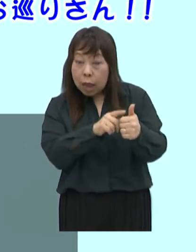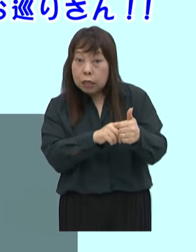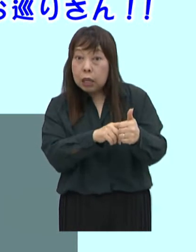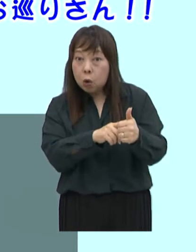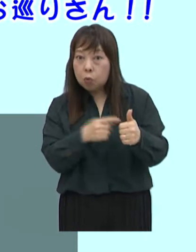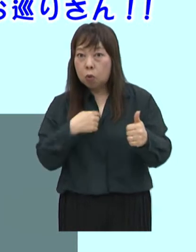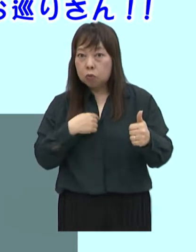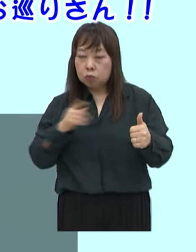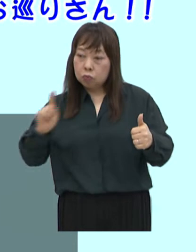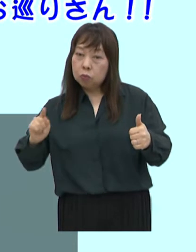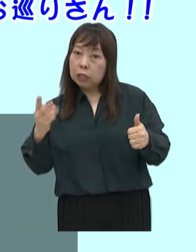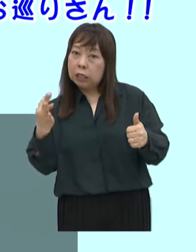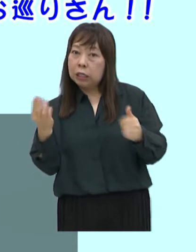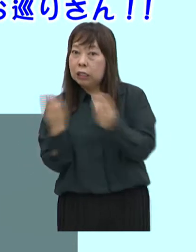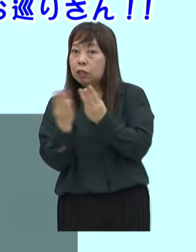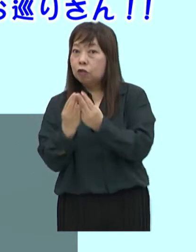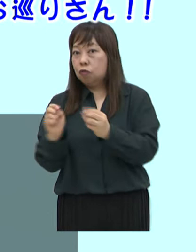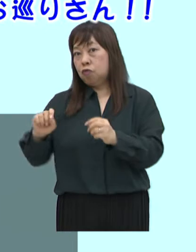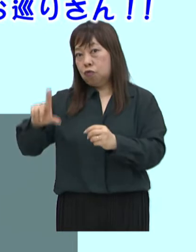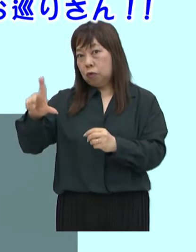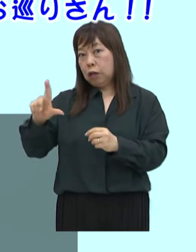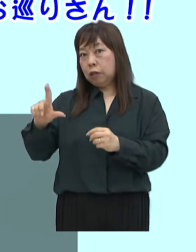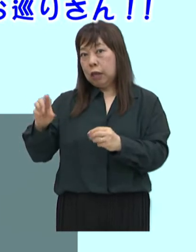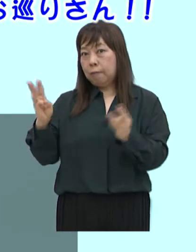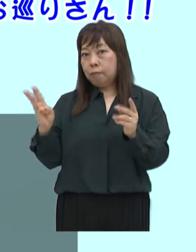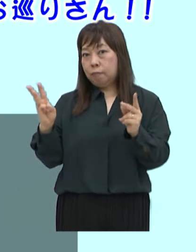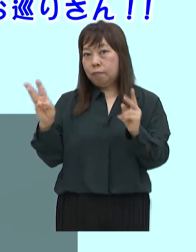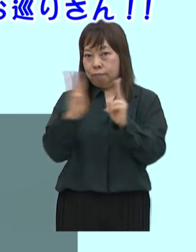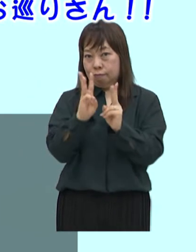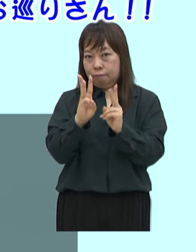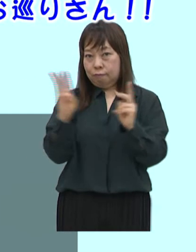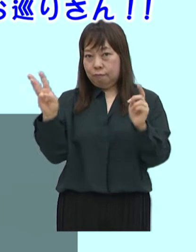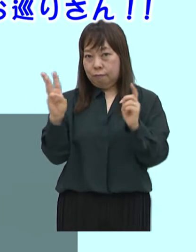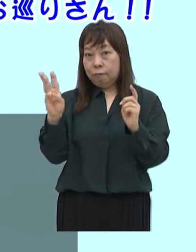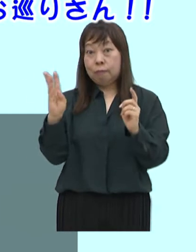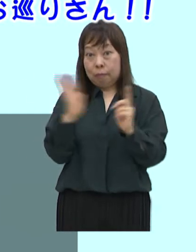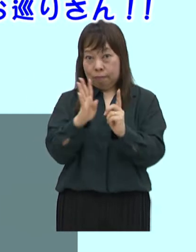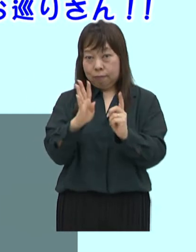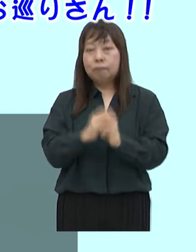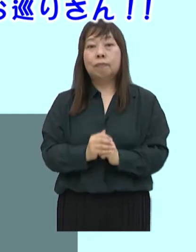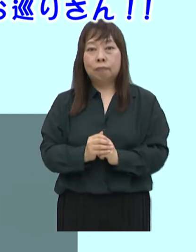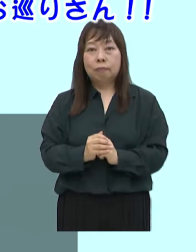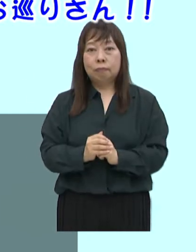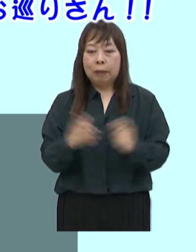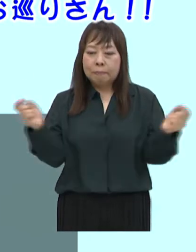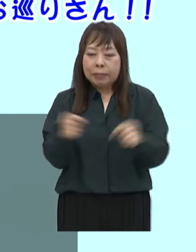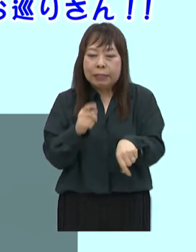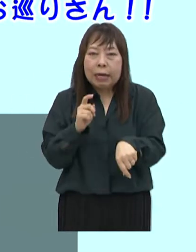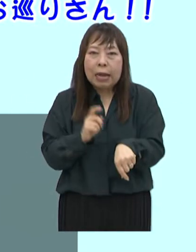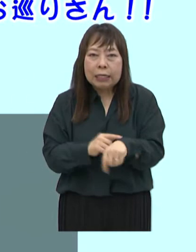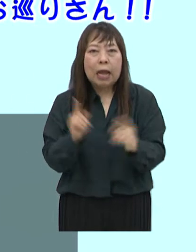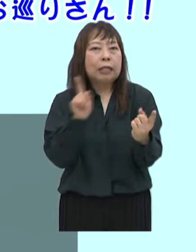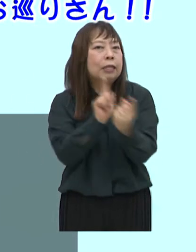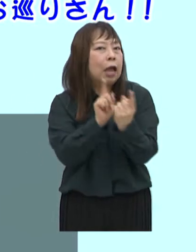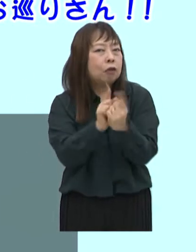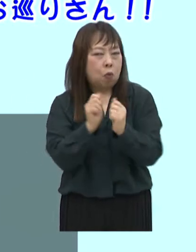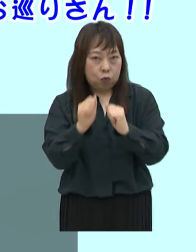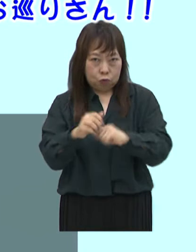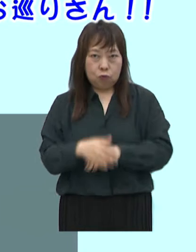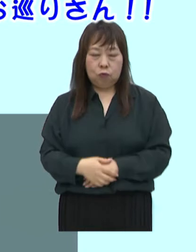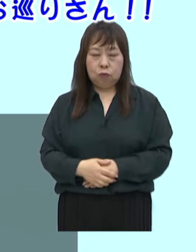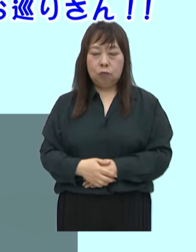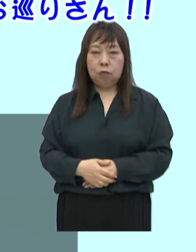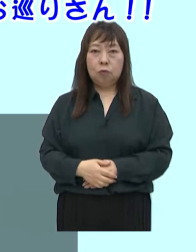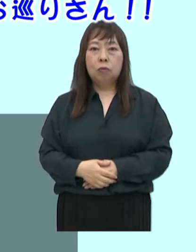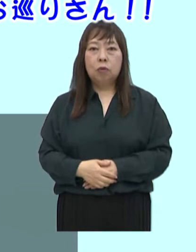し役割分担を決めておく、可能な限り短時間で対応する、